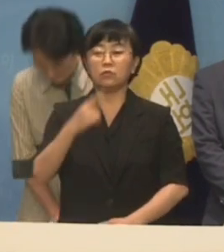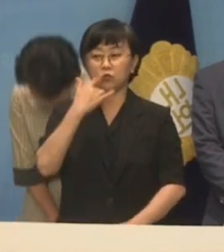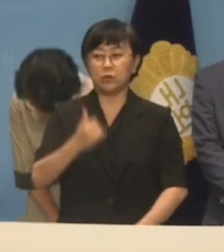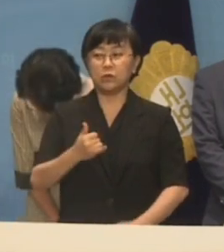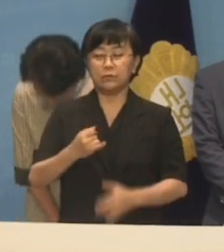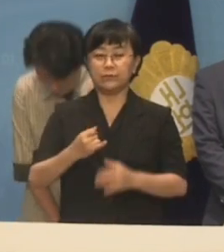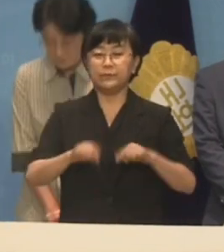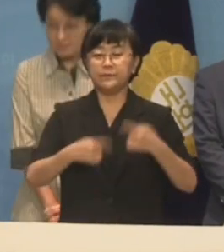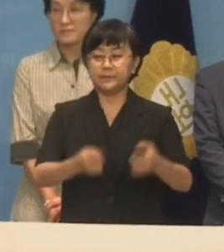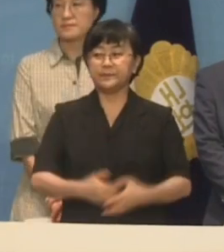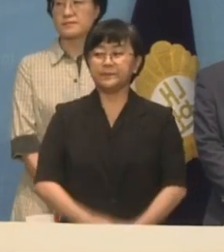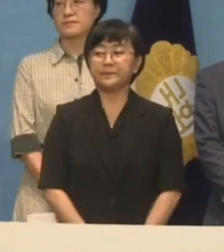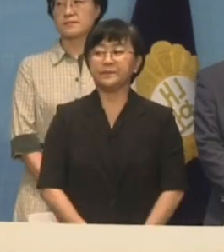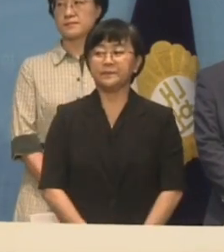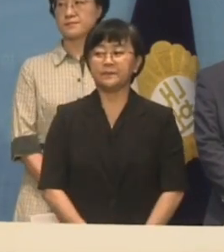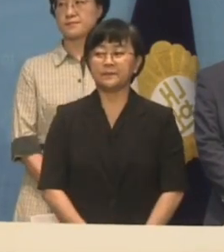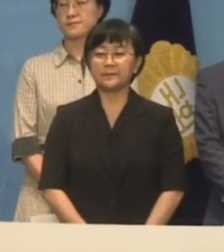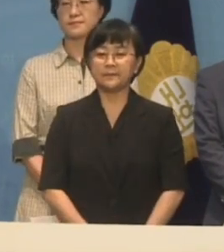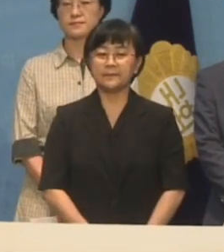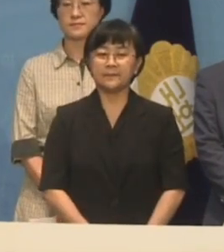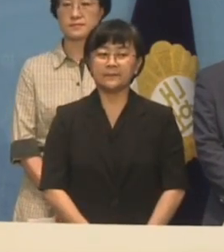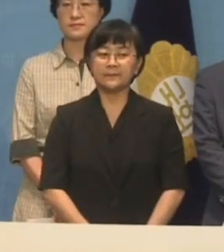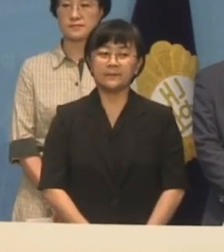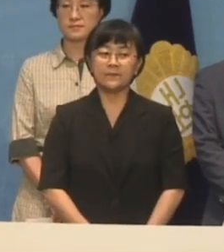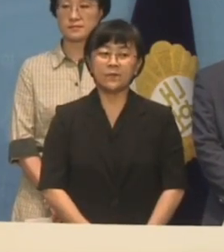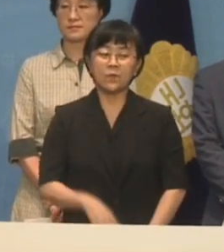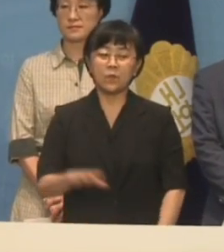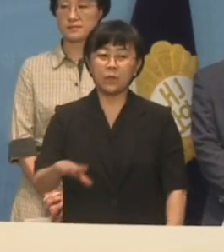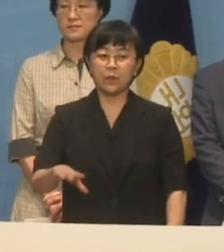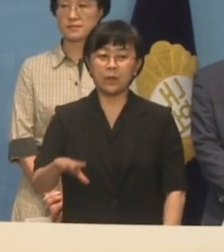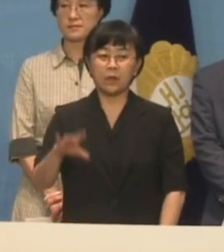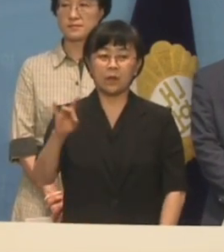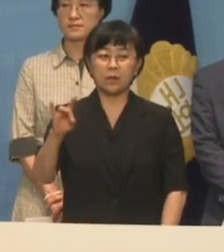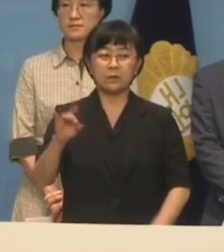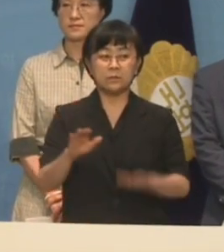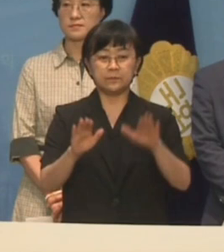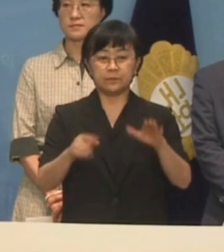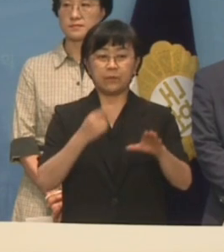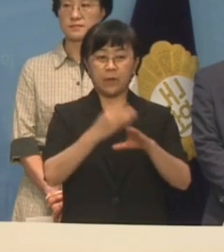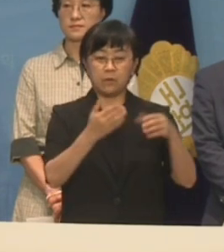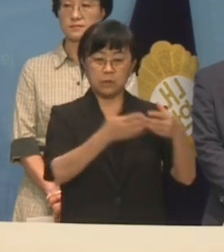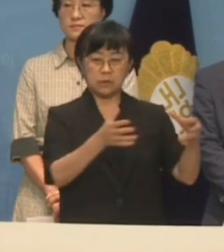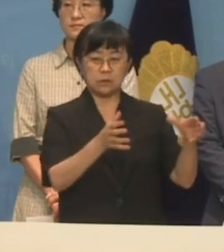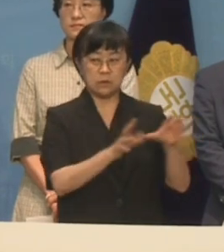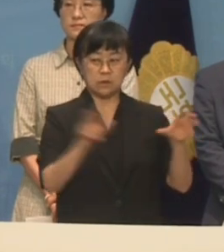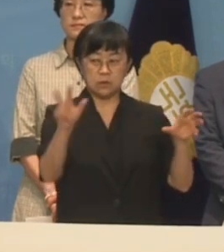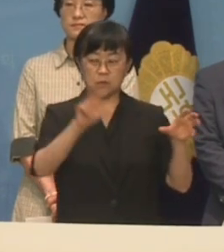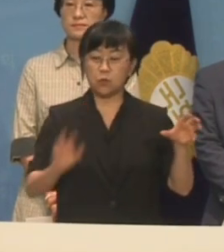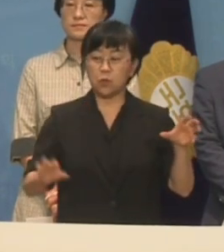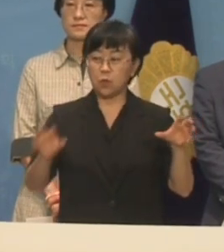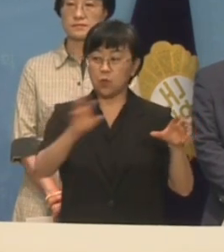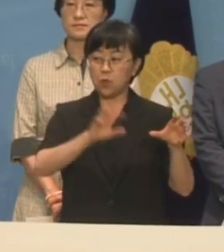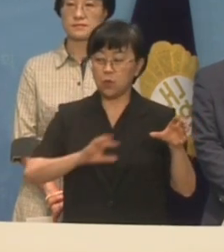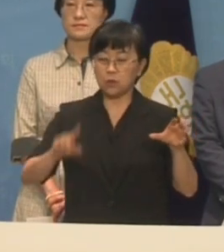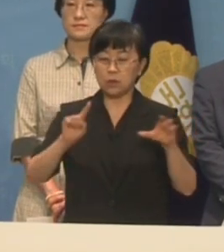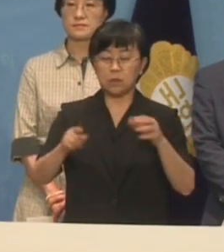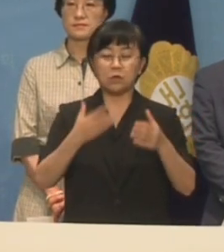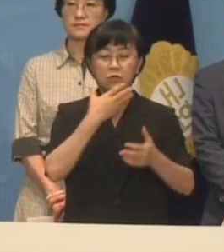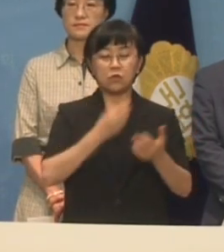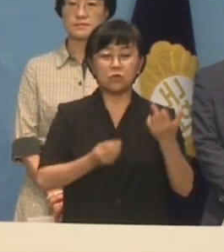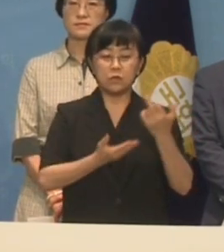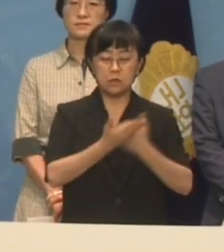모셨습니다. 네, 그러면 먼저 현재 민주당 전국 곳곳에서 이